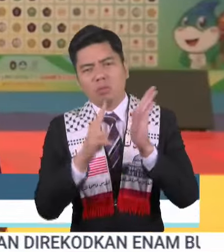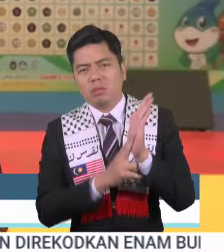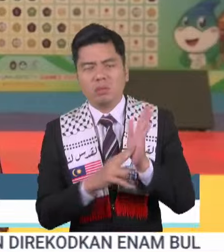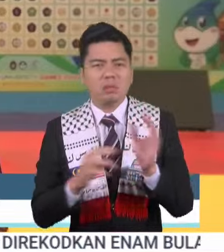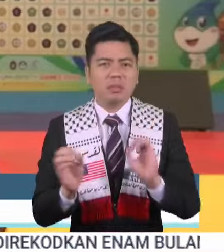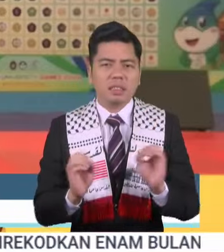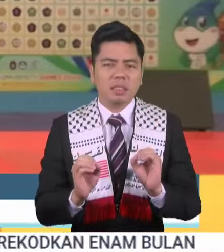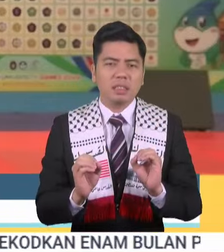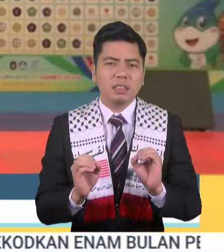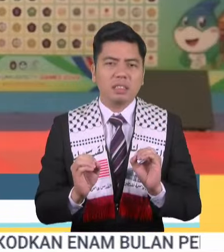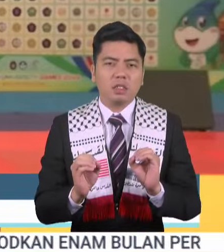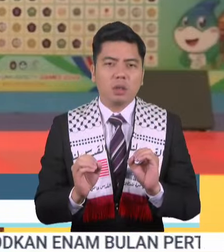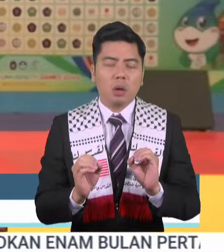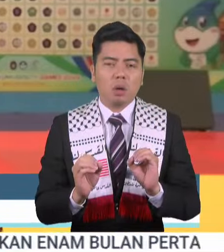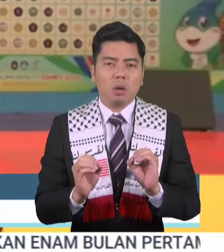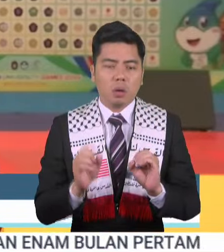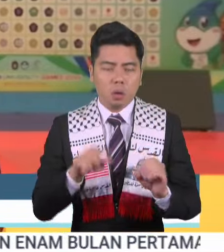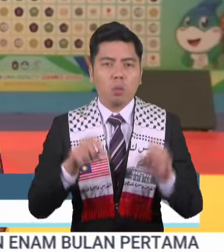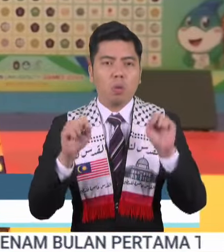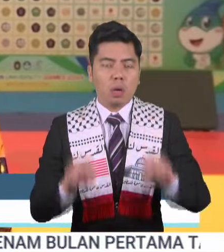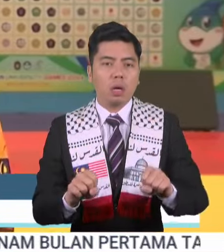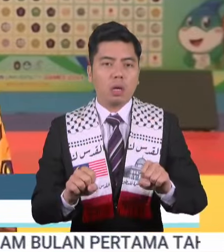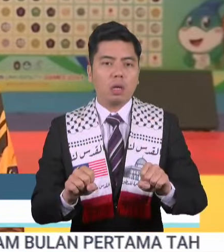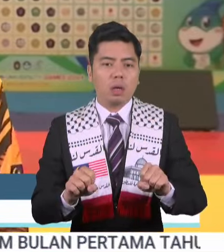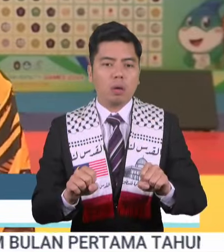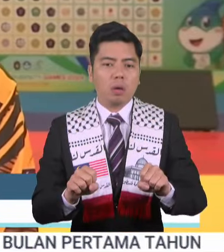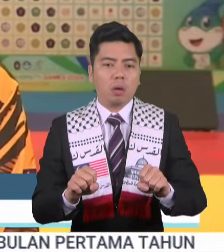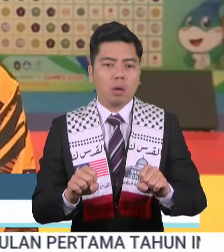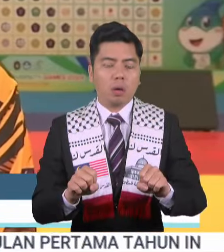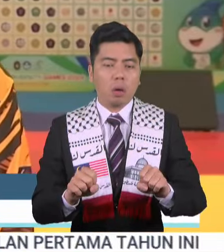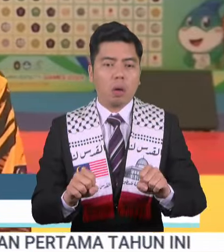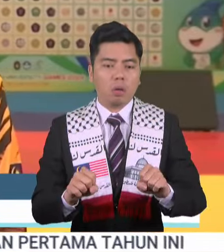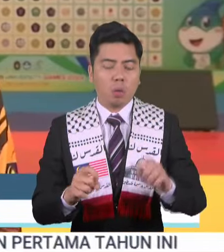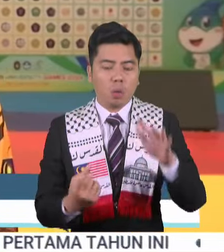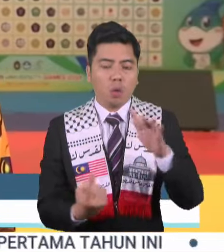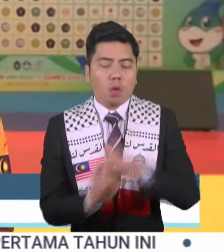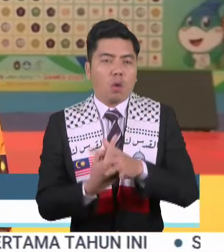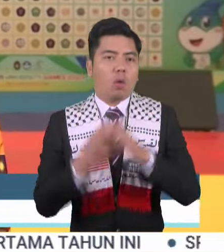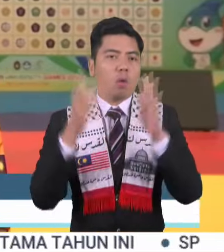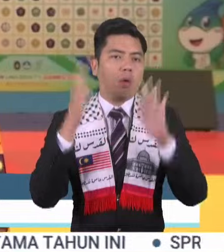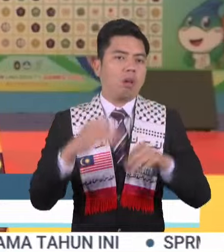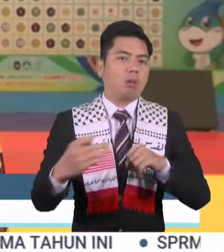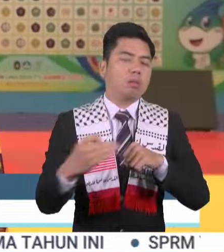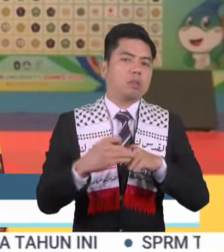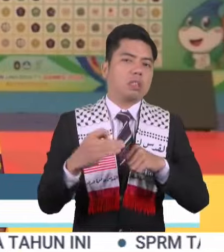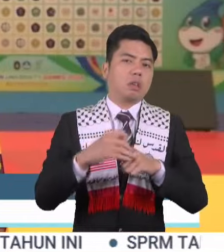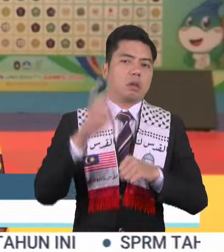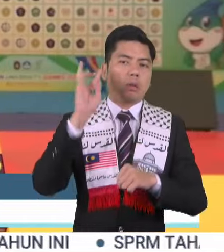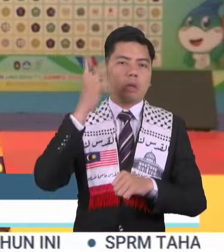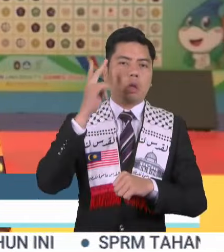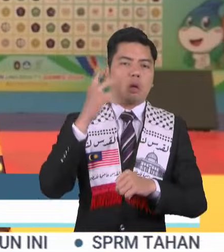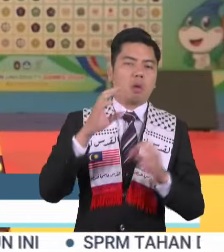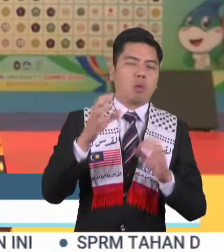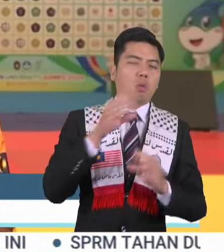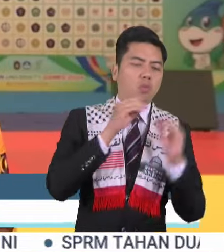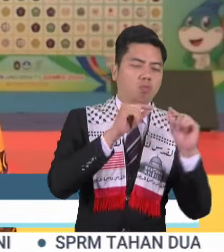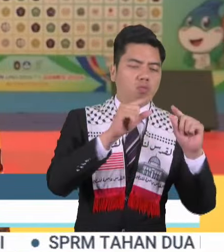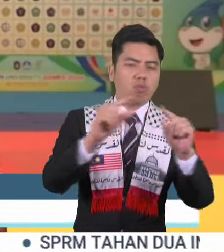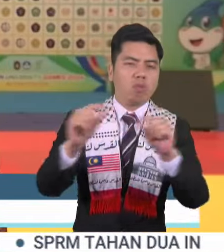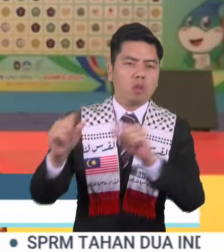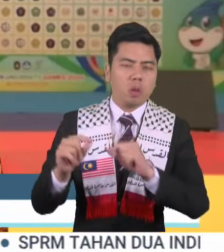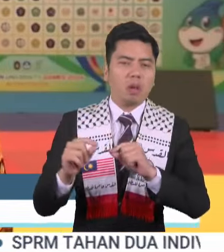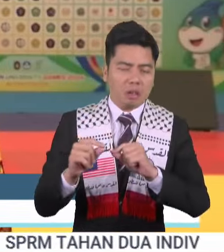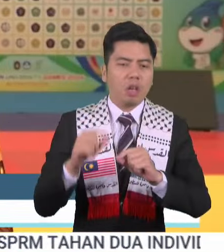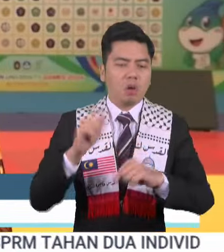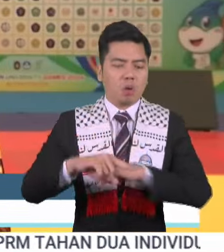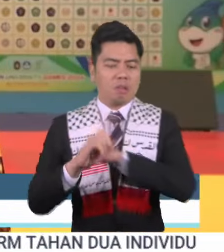peraturan-peraturan tertentu, dia akan jadi perkara yang mungkin orang-orang boleh bercakap bahawa hukuman itu hukuman yang